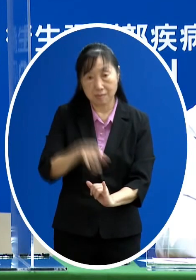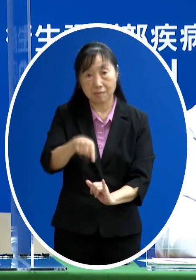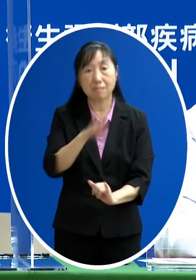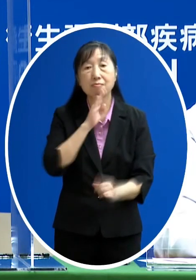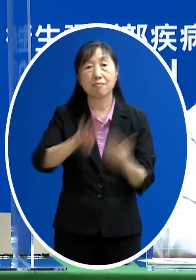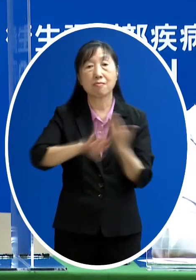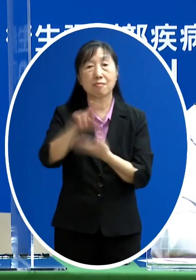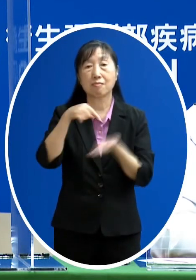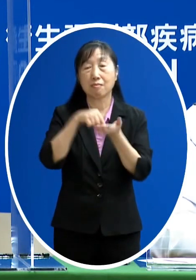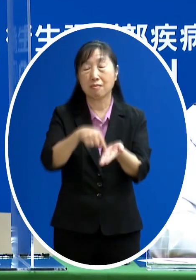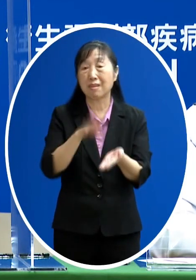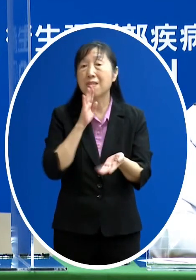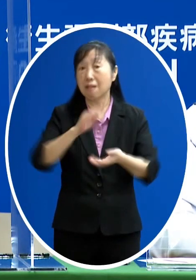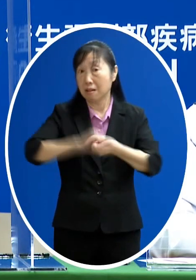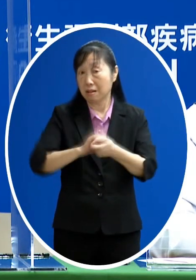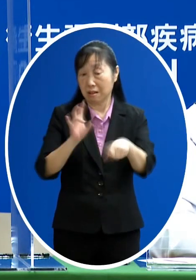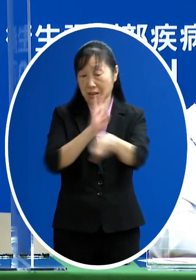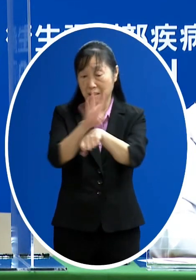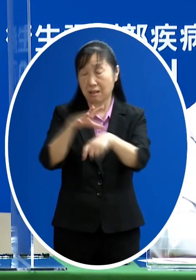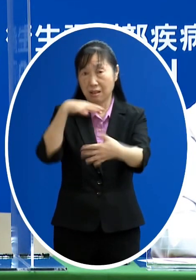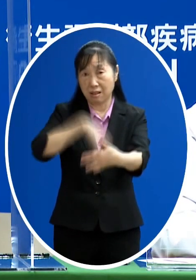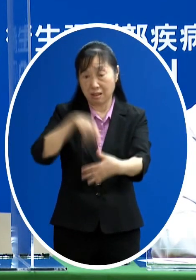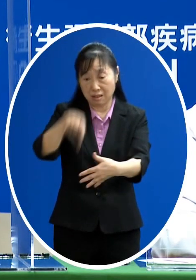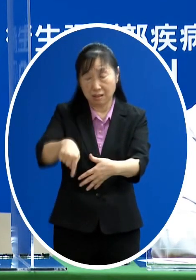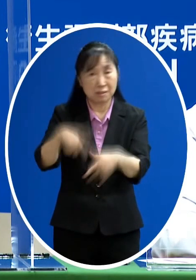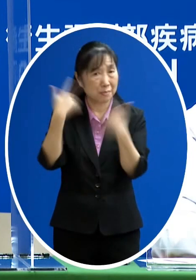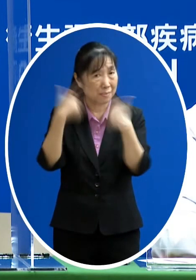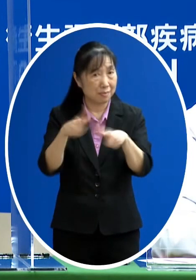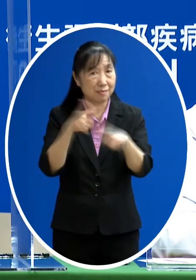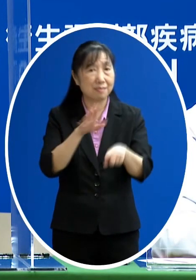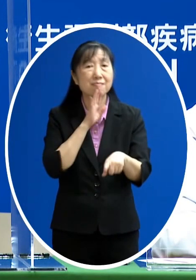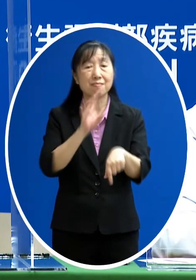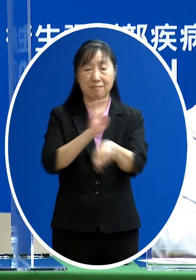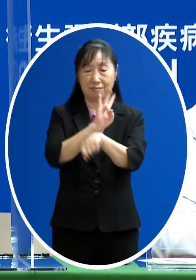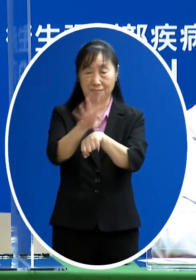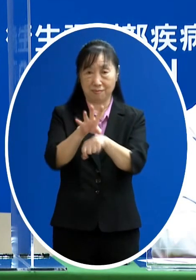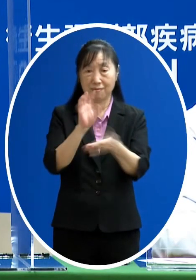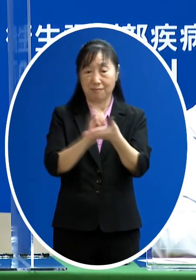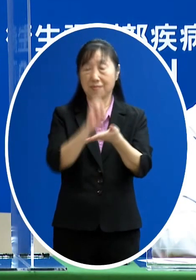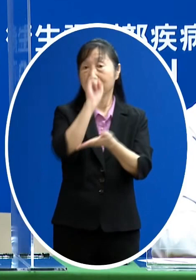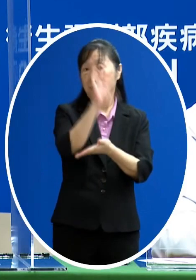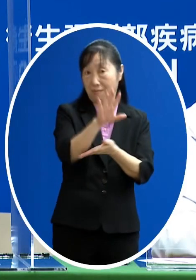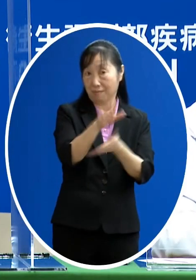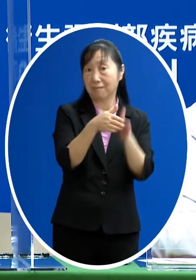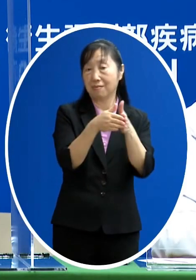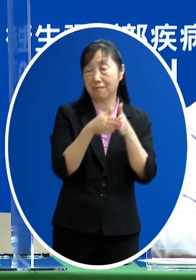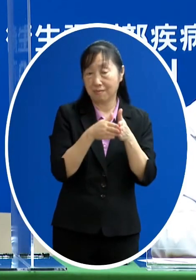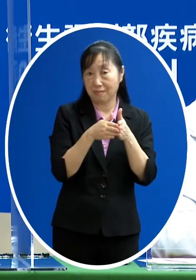是24小时内要处理尸体，是24小时要通报。